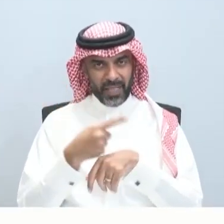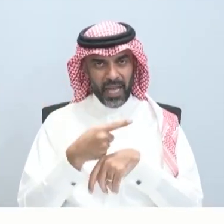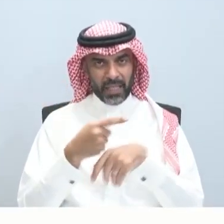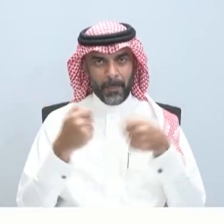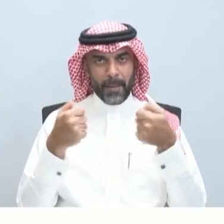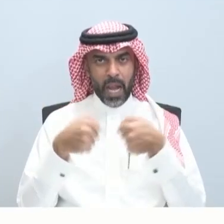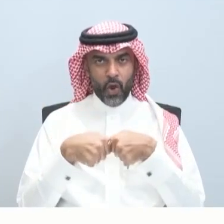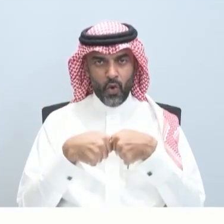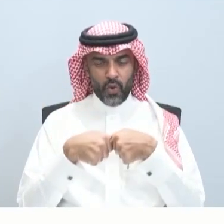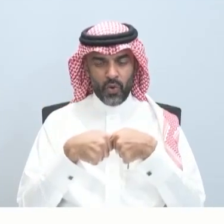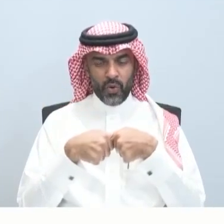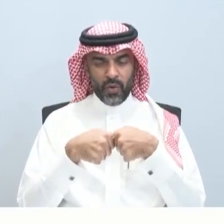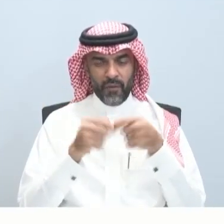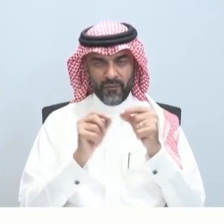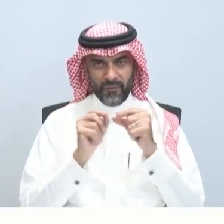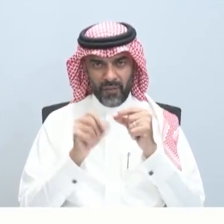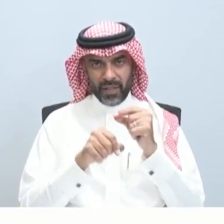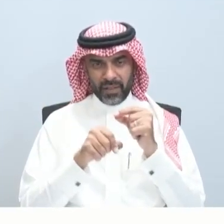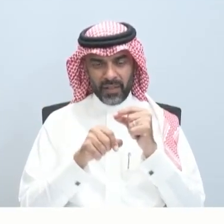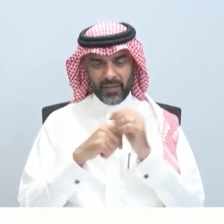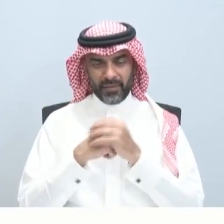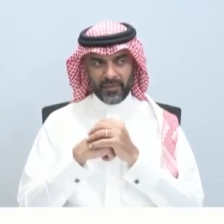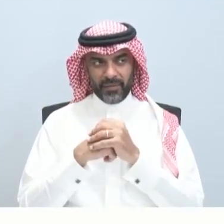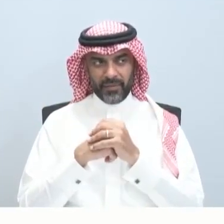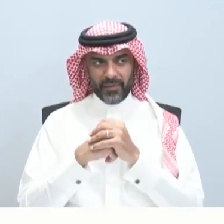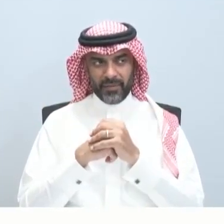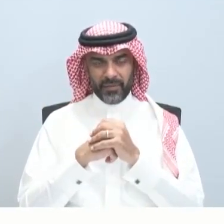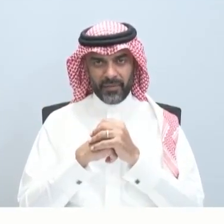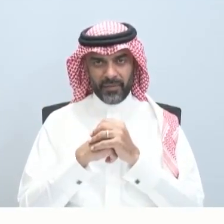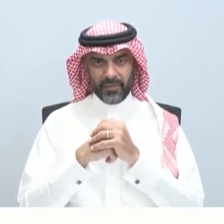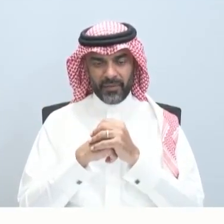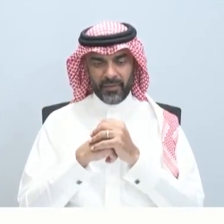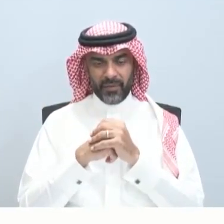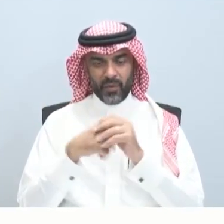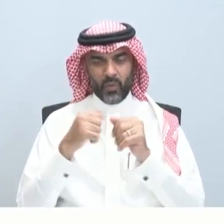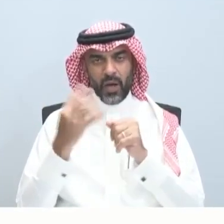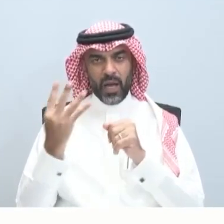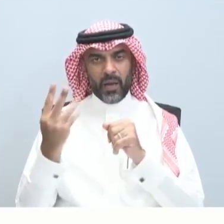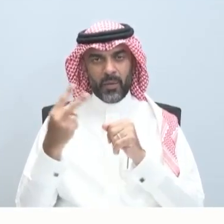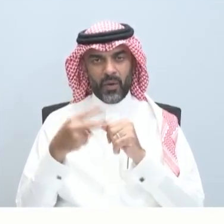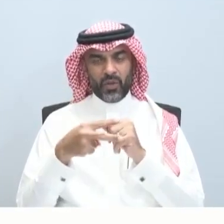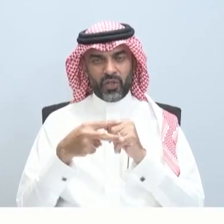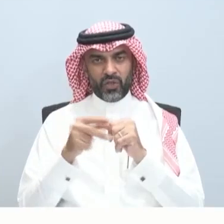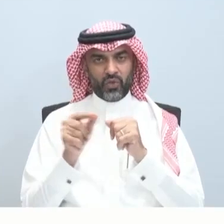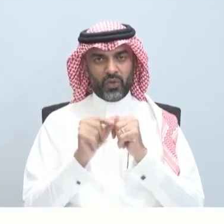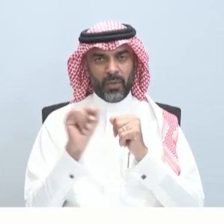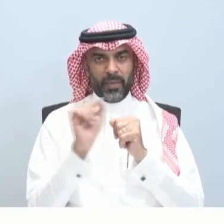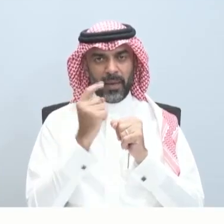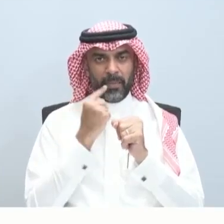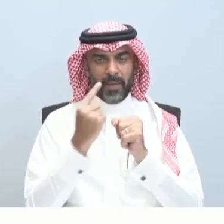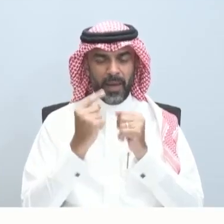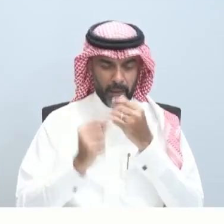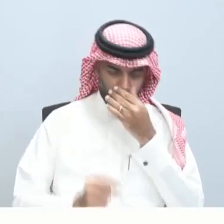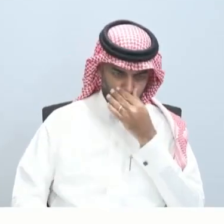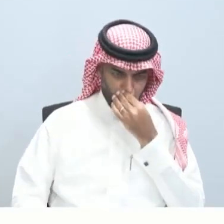عشر مليون وكم يا ابطال واربعه وعشرون جزءا من مئه اذا